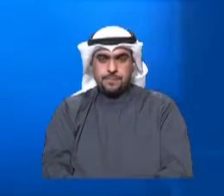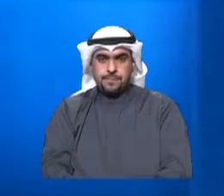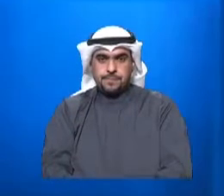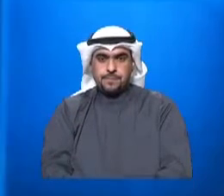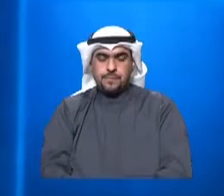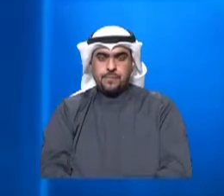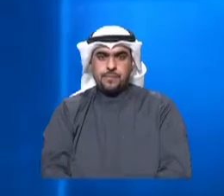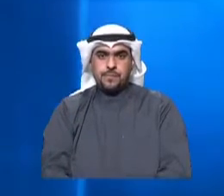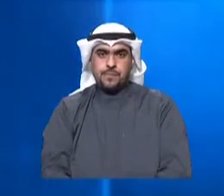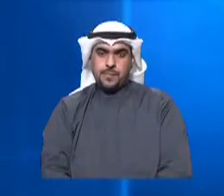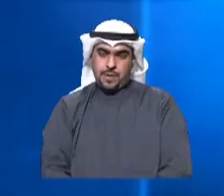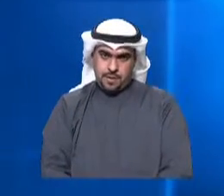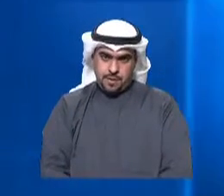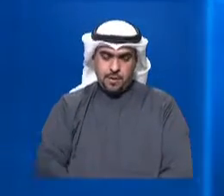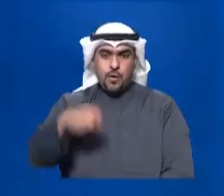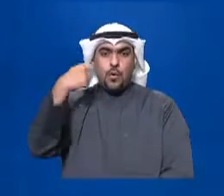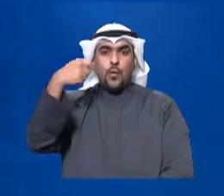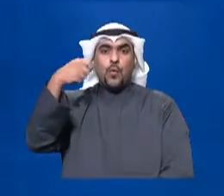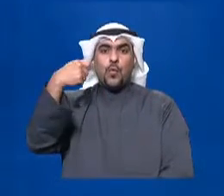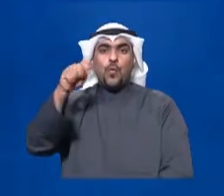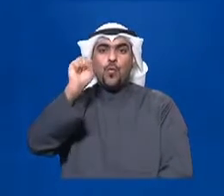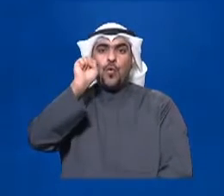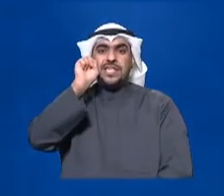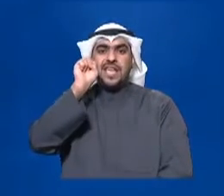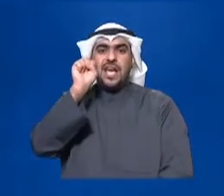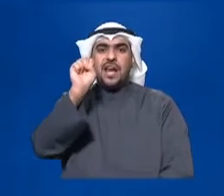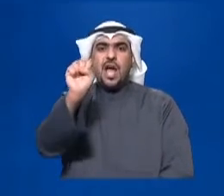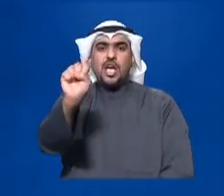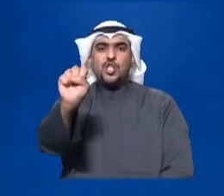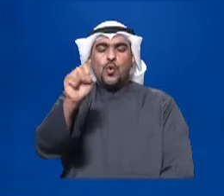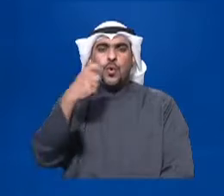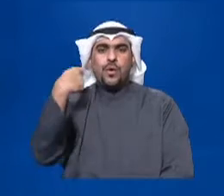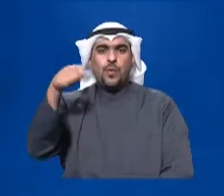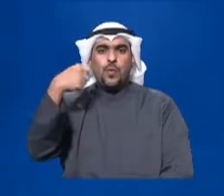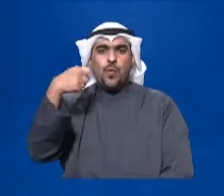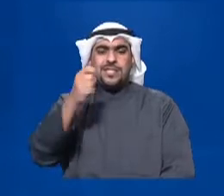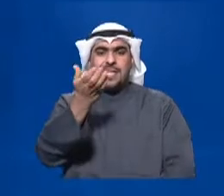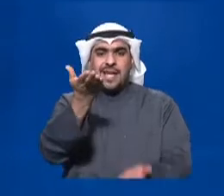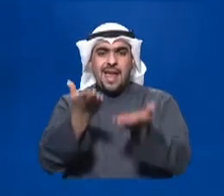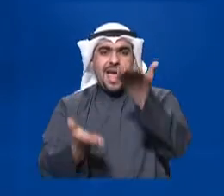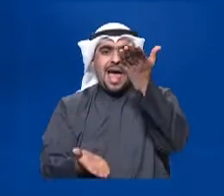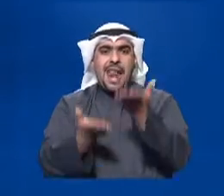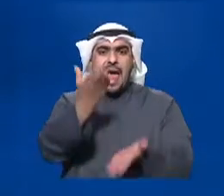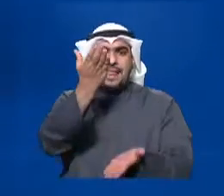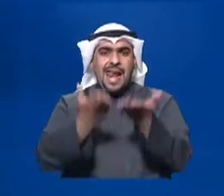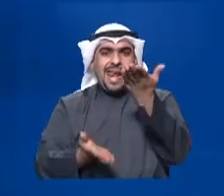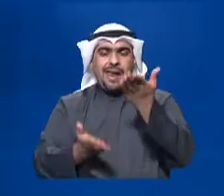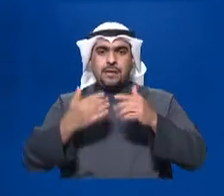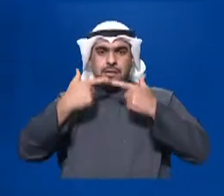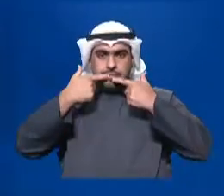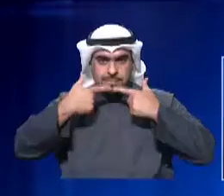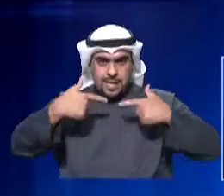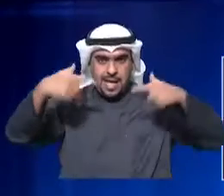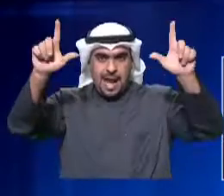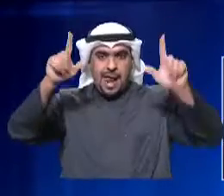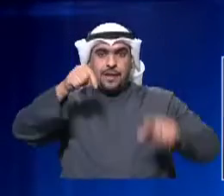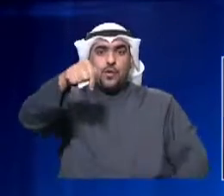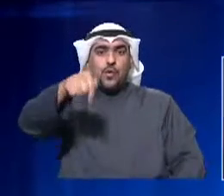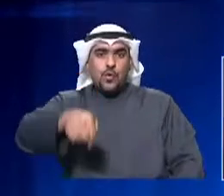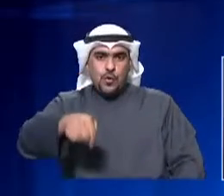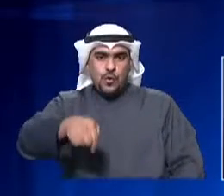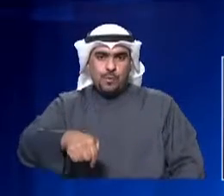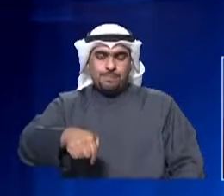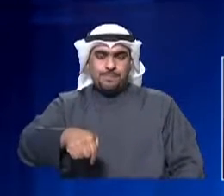أعلن وزير العدل ووزير الدولة لشؤون تعزيز النزاهة ورئيس مجلس إدارة الهيئة العامة للقوى العاملة جمال الجلاوي